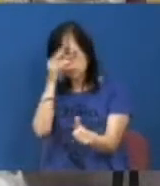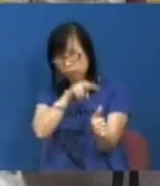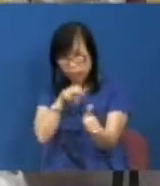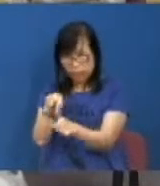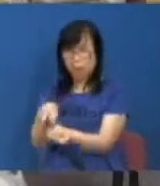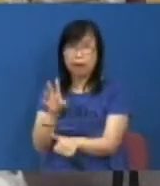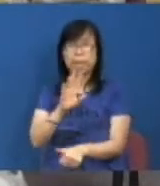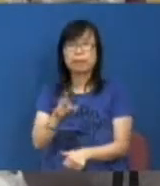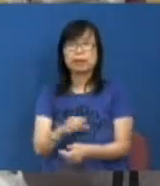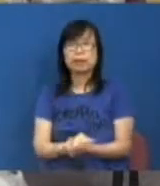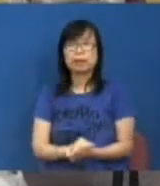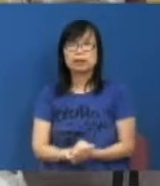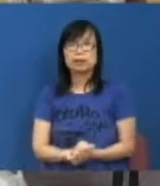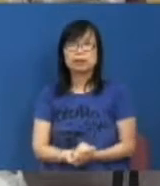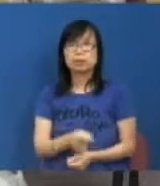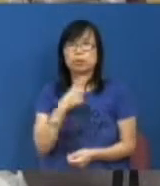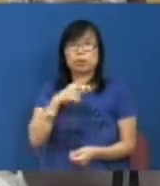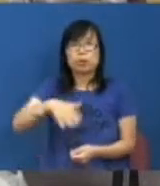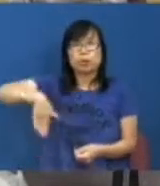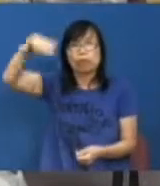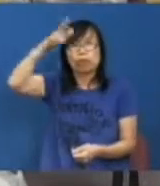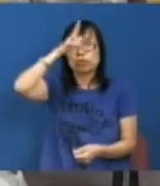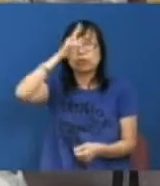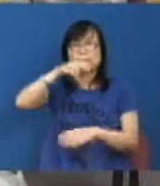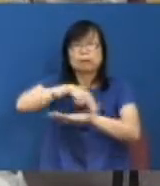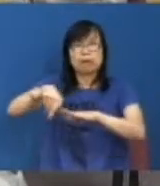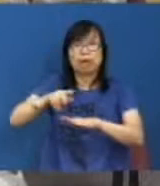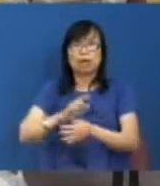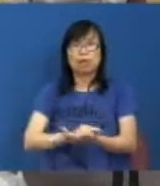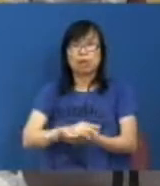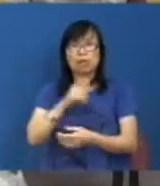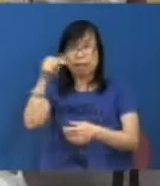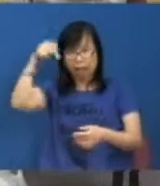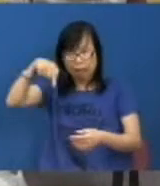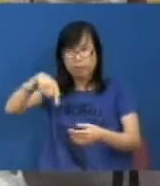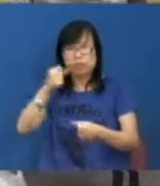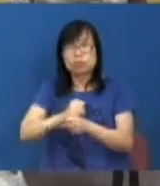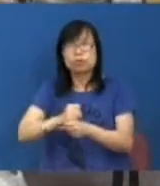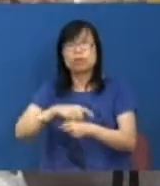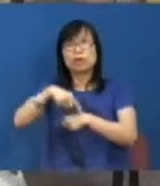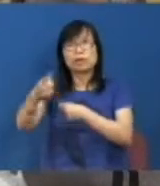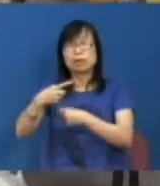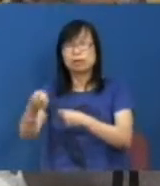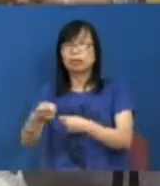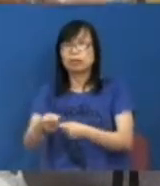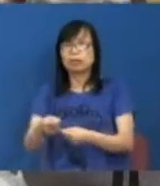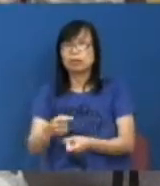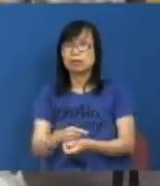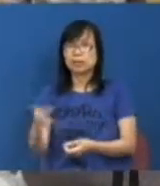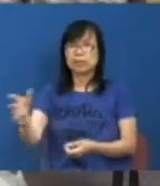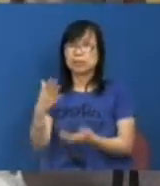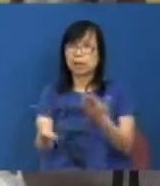啲。很高的政策，但下面做是怎樣又是另外一回事那些， 或者管這